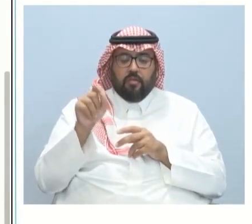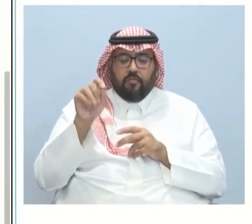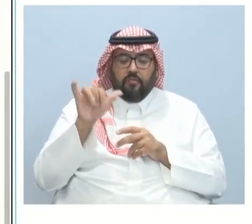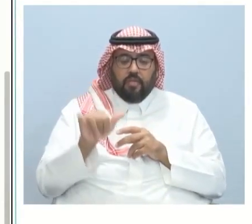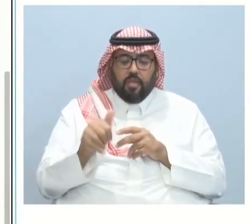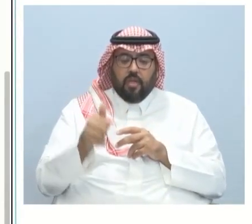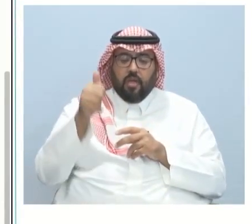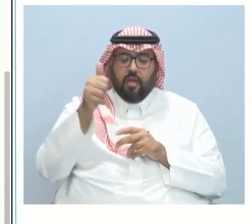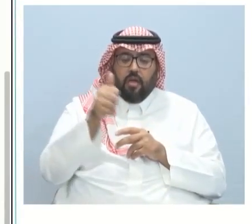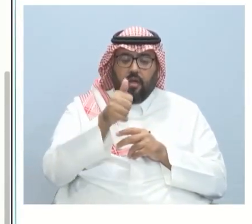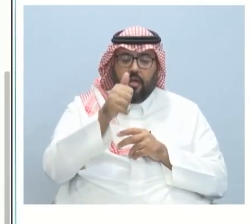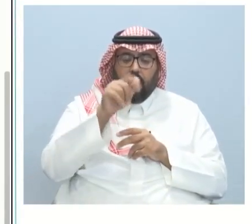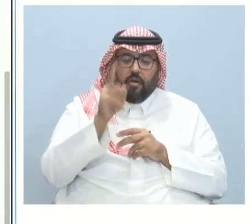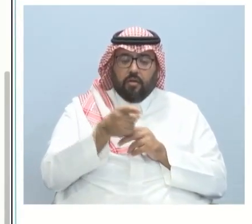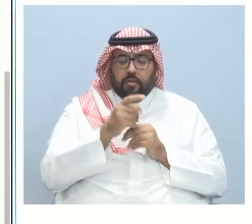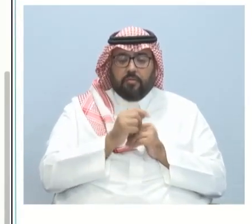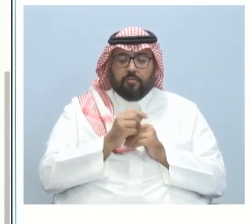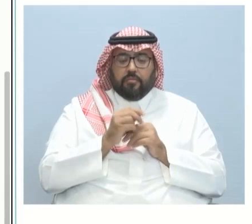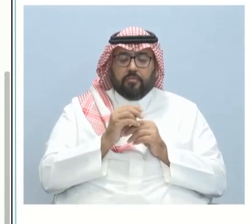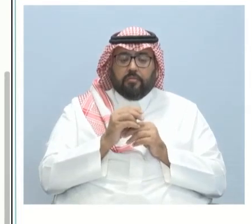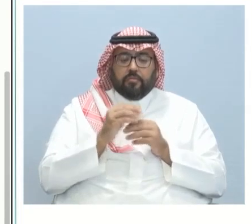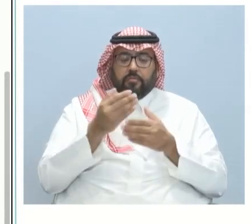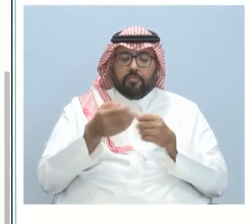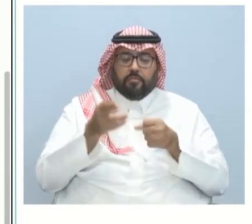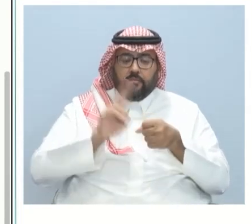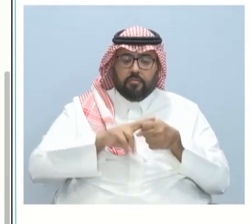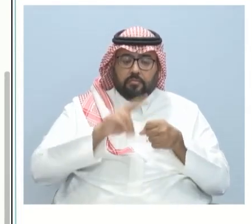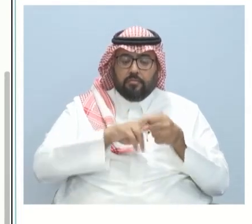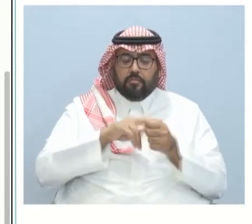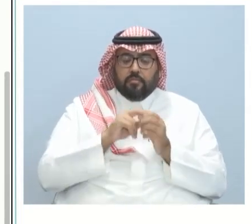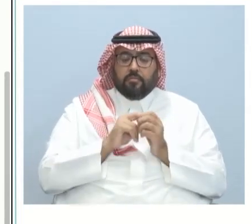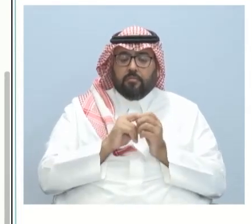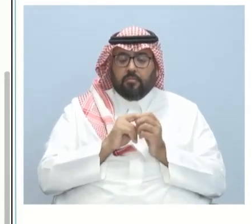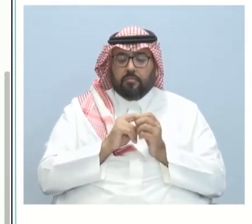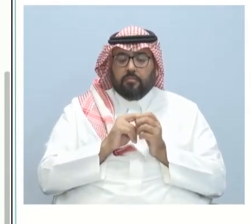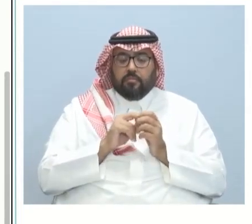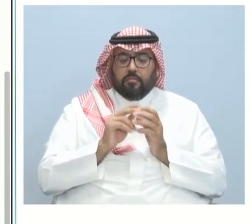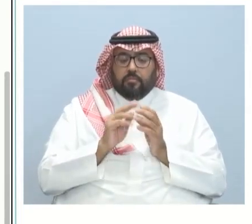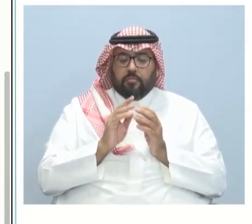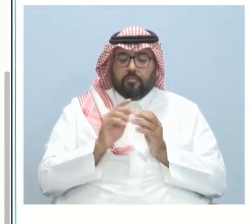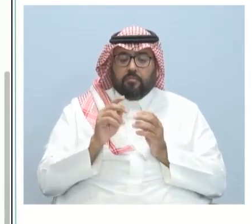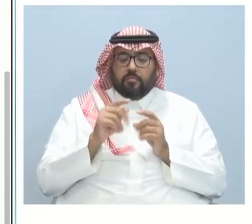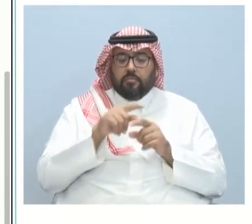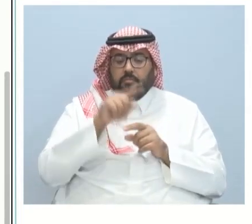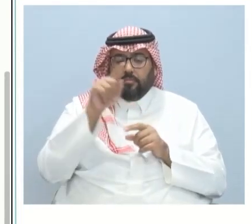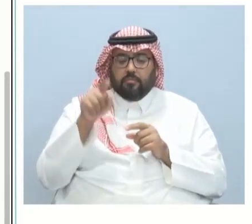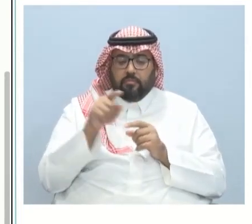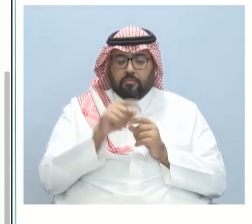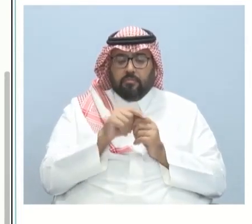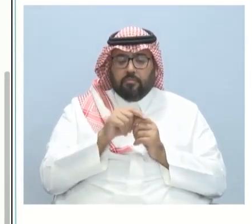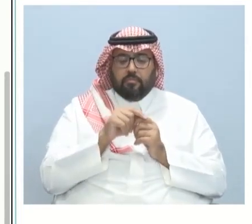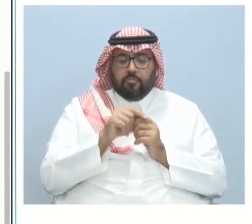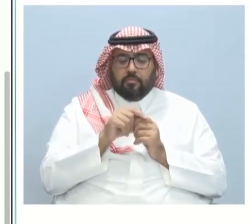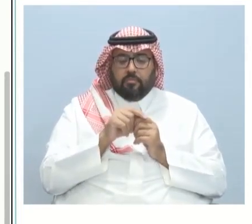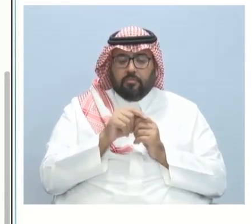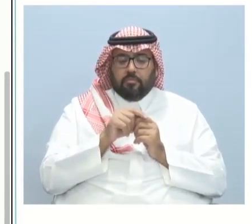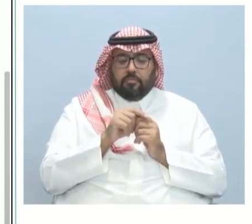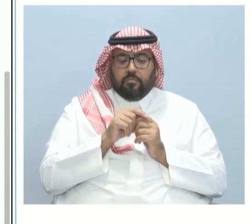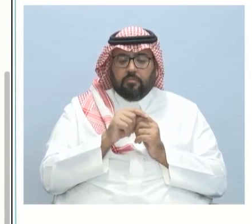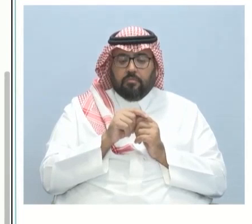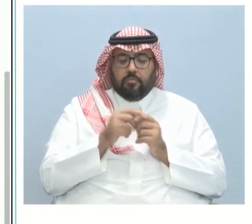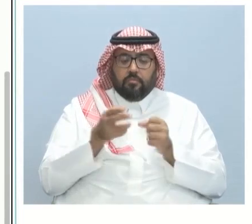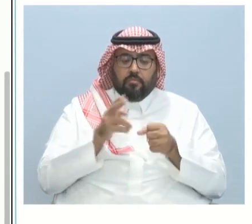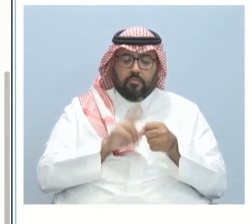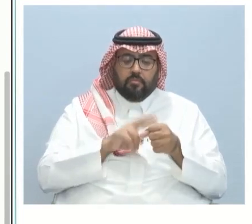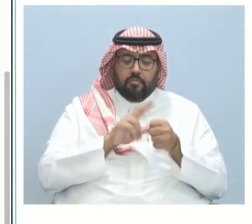هذه اللبنات في السابق كنا نقوم بجعل الروبوت يتحرك بشكل مربع ب